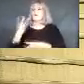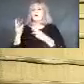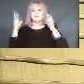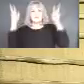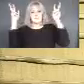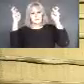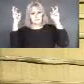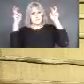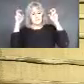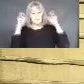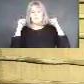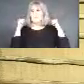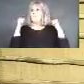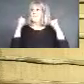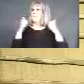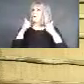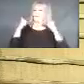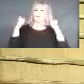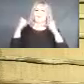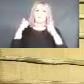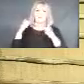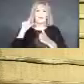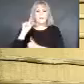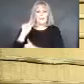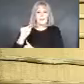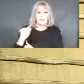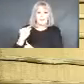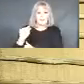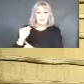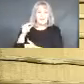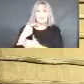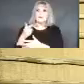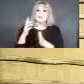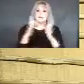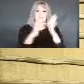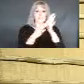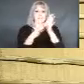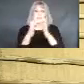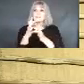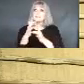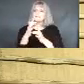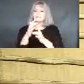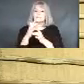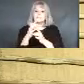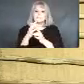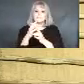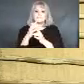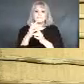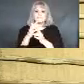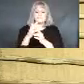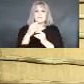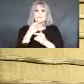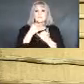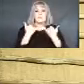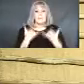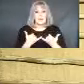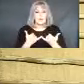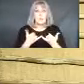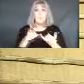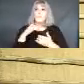tema, baie interessant. Petrus sê dat Jesus nou in die hemel